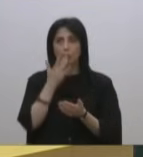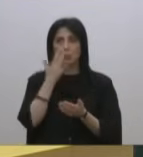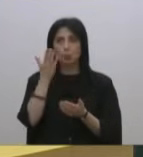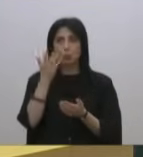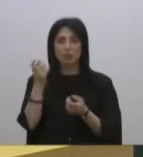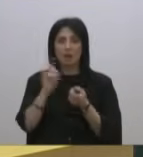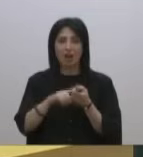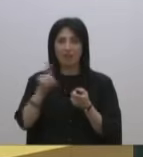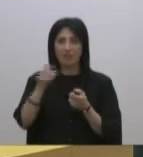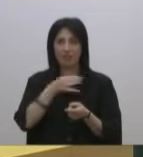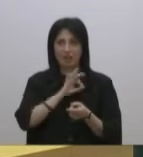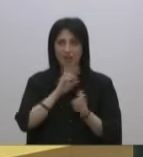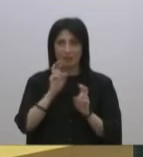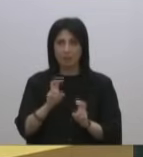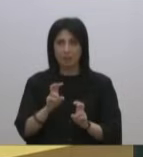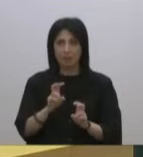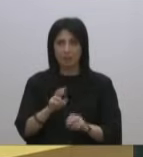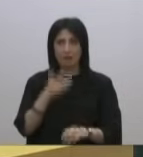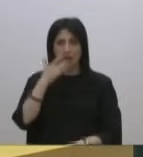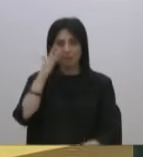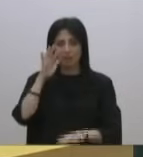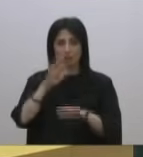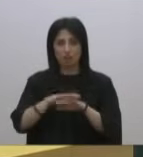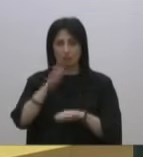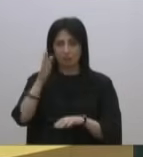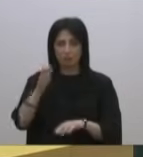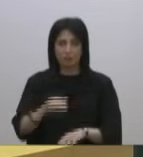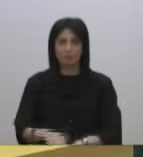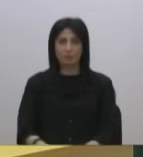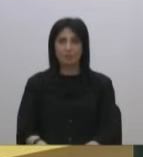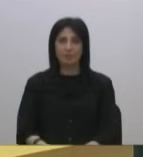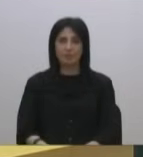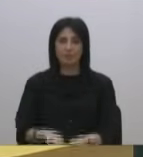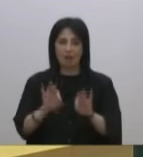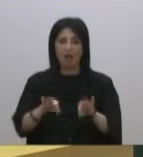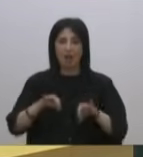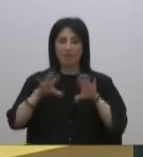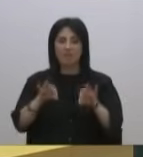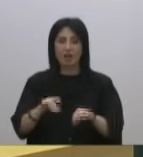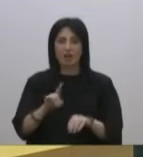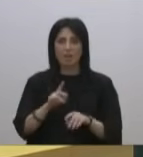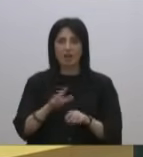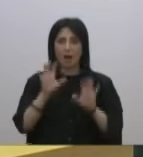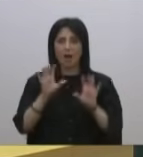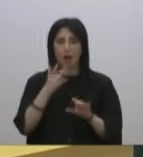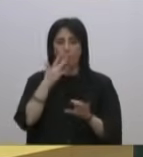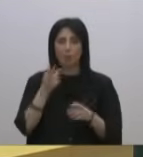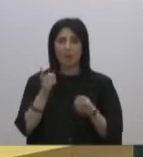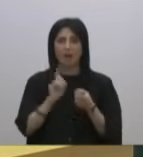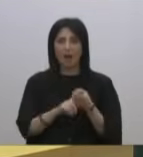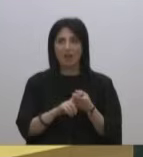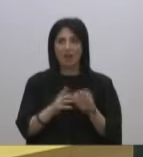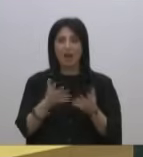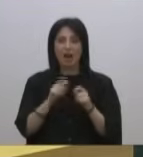უცხოური გავლენის აგენტებად ამერიკის შეერთებულ შტატებში. ავსტრალიაში რა ხდება? კანონი უცხოური